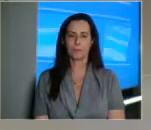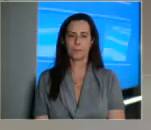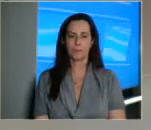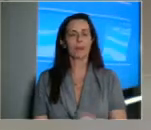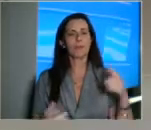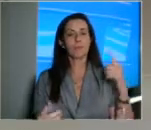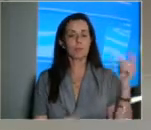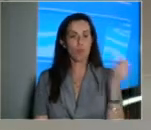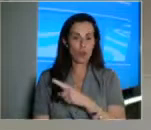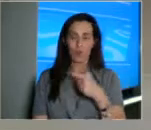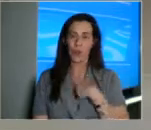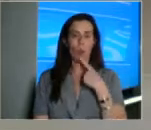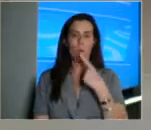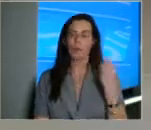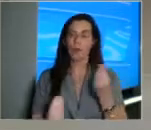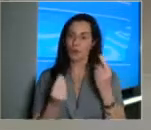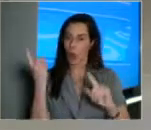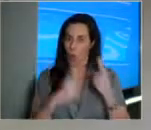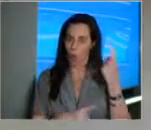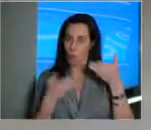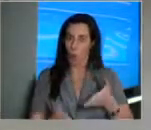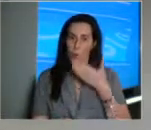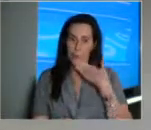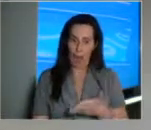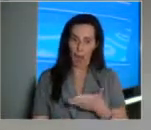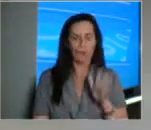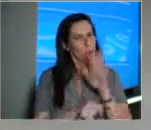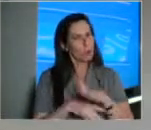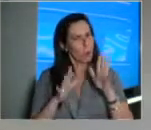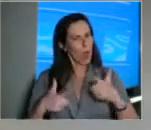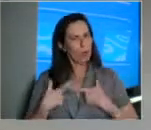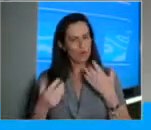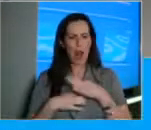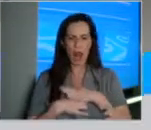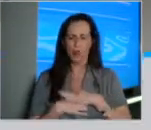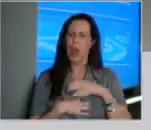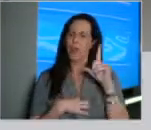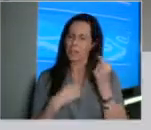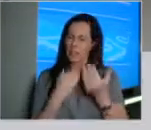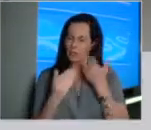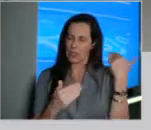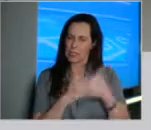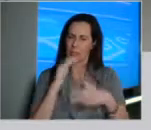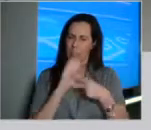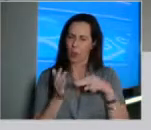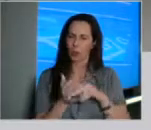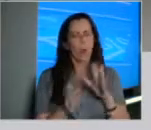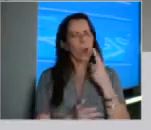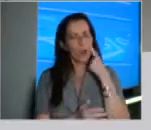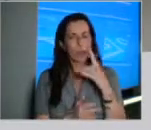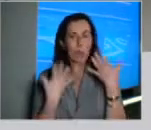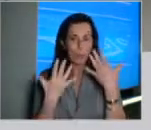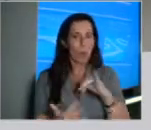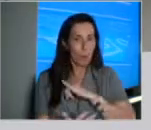לאורך השבוע אנחנו מדברים על אירועים שונים שקורים כאן בארץ ומשפיעים מאוד על החיים שלנו, אבל רגע לפני שנסיים את התוכנית, בואו נראה כמה